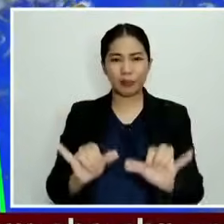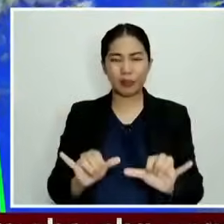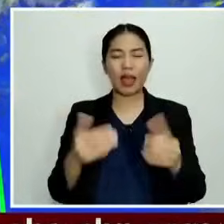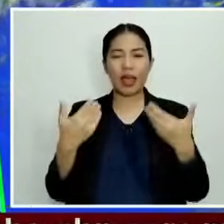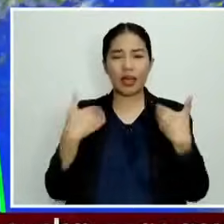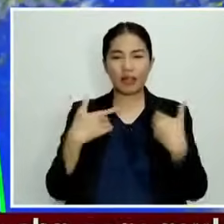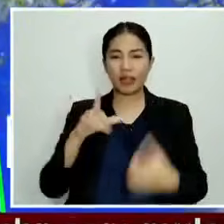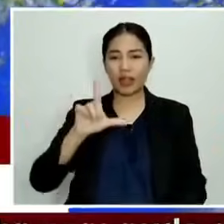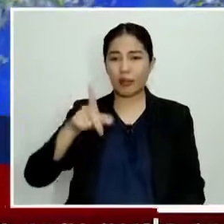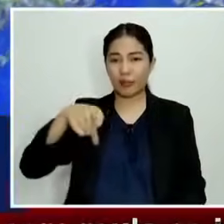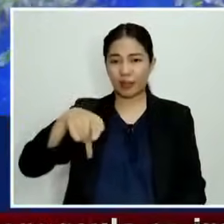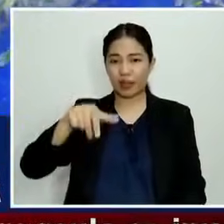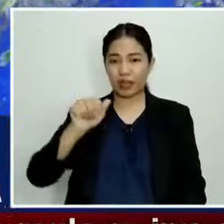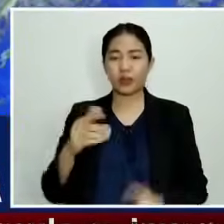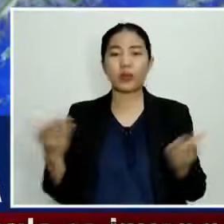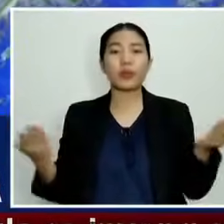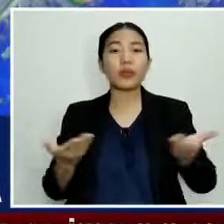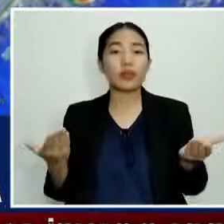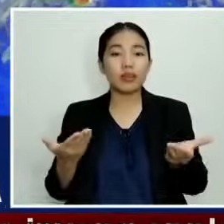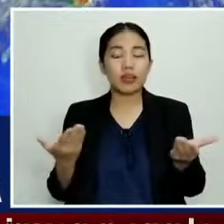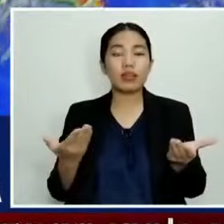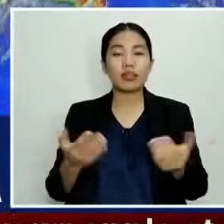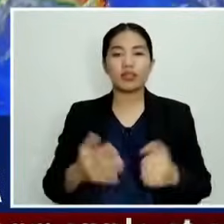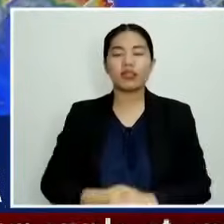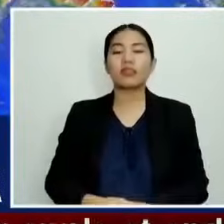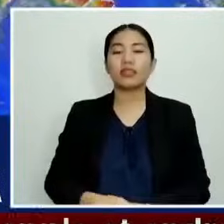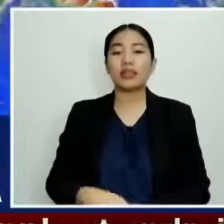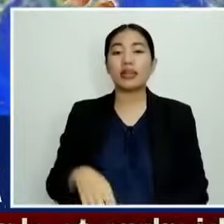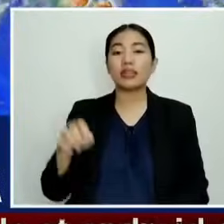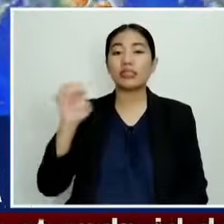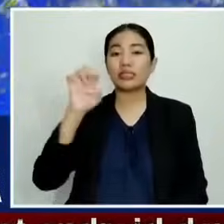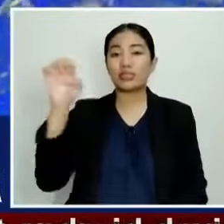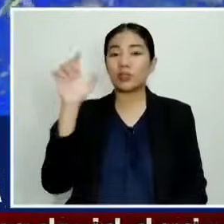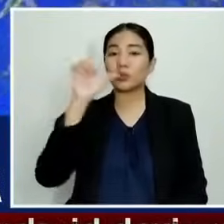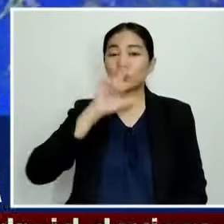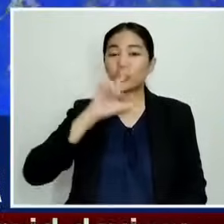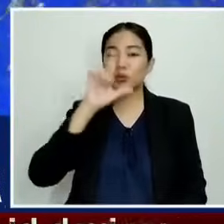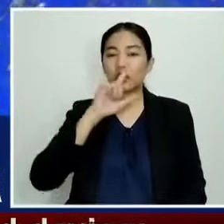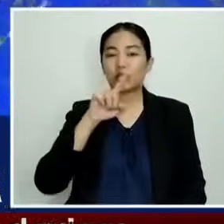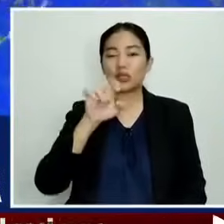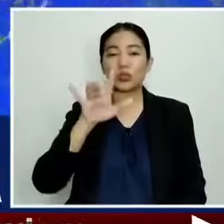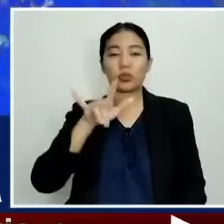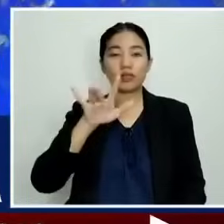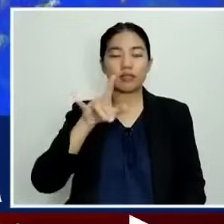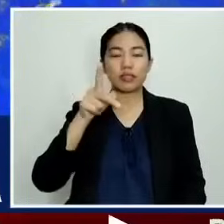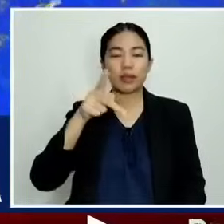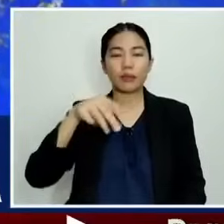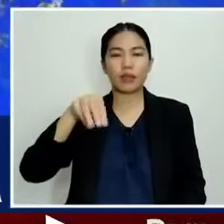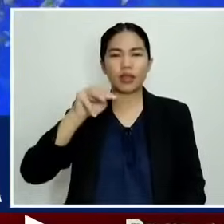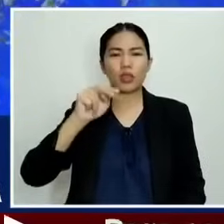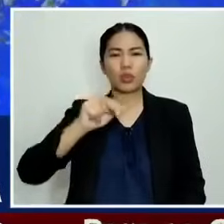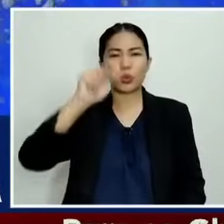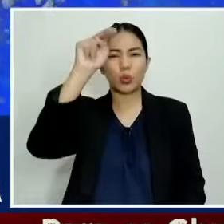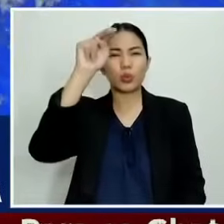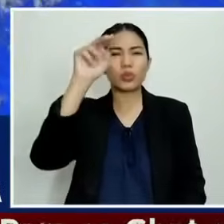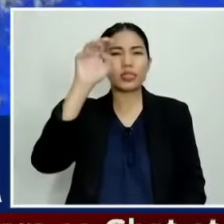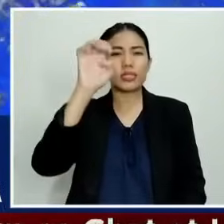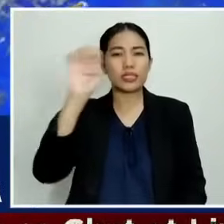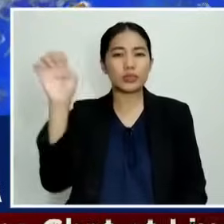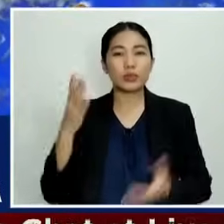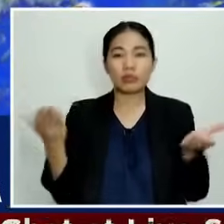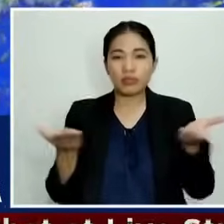pressure area sa silangan ng Luzon sa layong 125 kilometers east-northeast ng Infanta, Quezon. Ayon sa